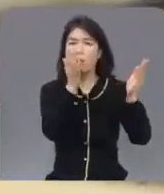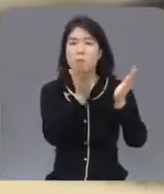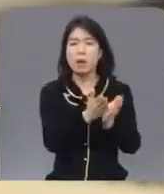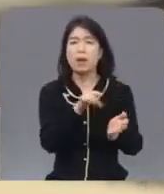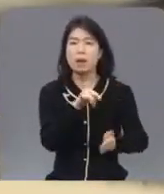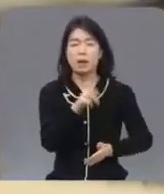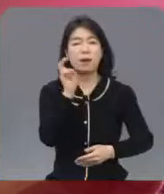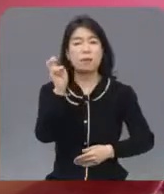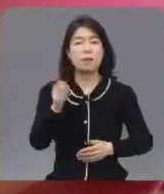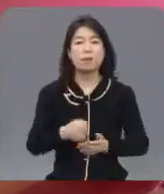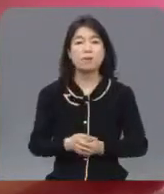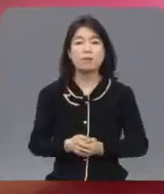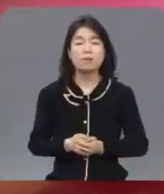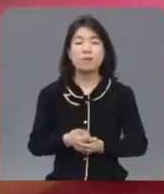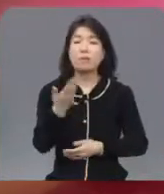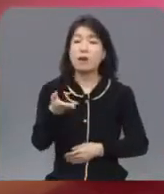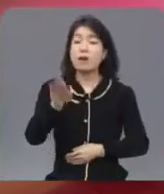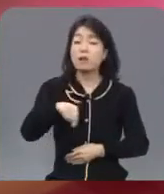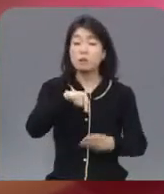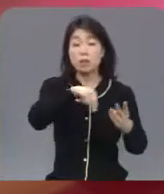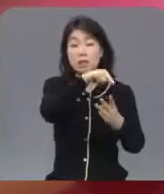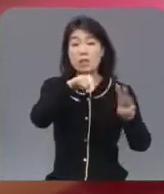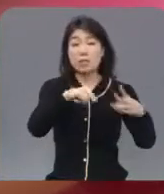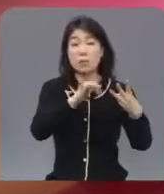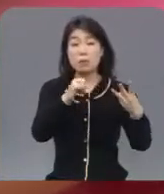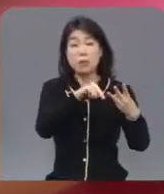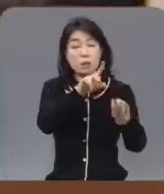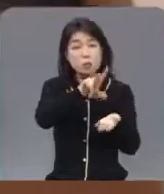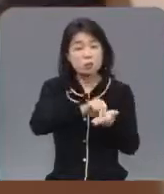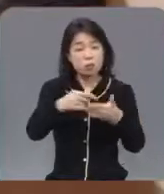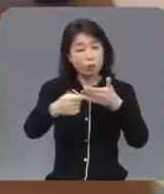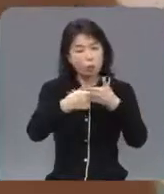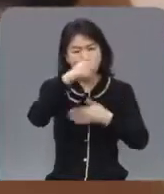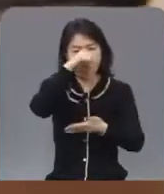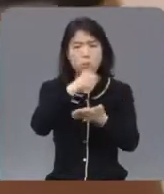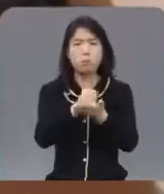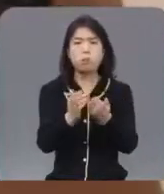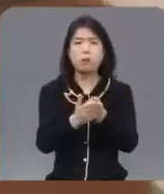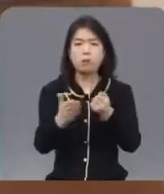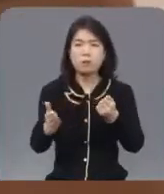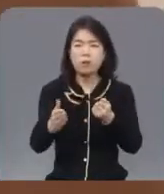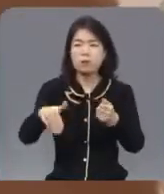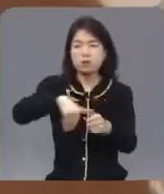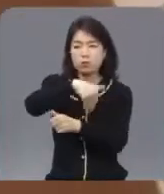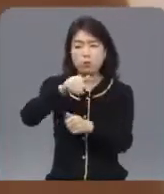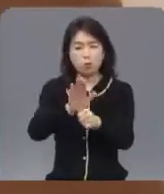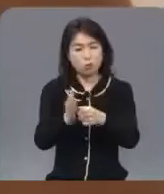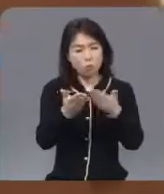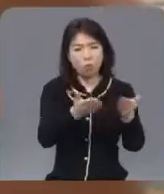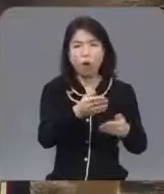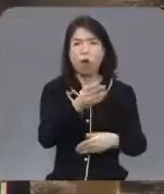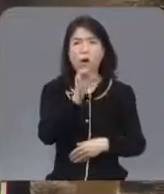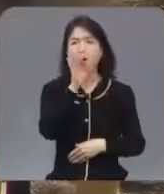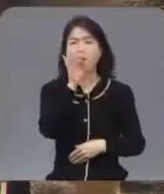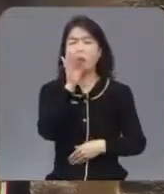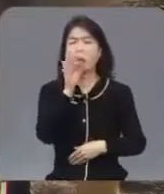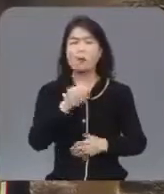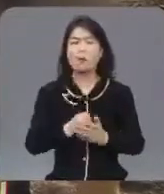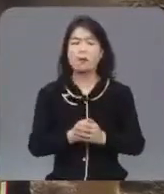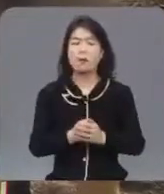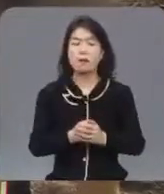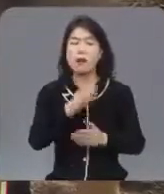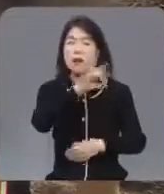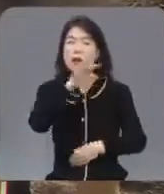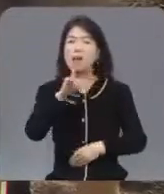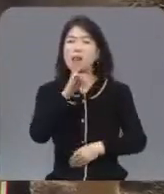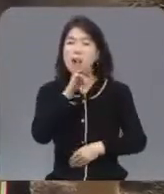추정됩니다 그렇지만 이들의 문제는 겉으로는 티가 안 나기 때문에 주위의 도움을 받기 힘듭니다 간혹